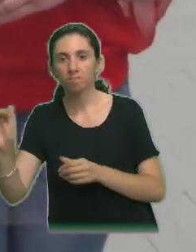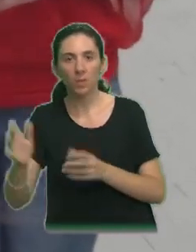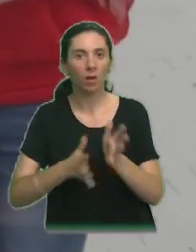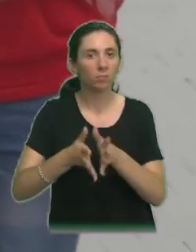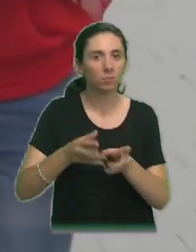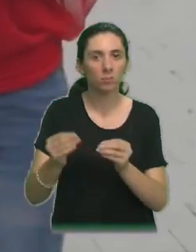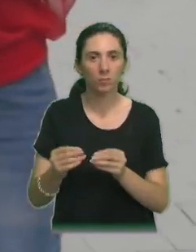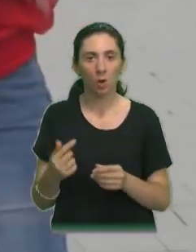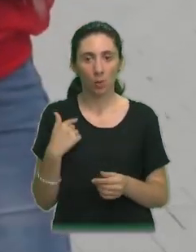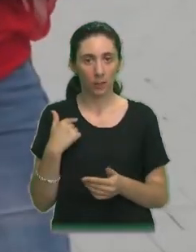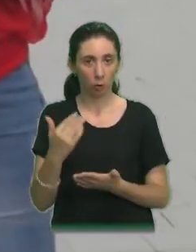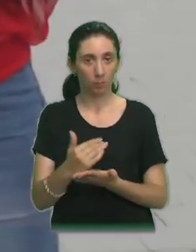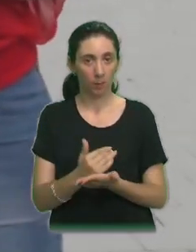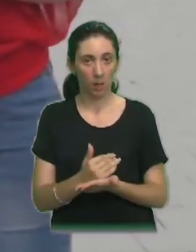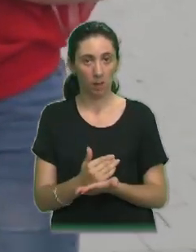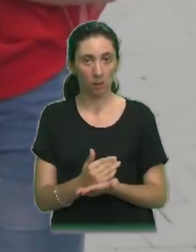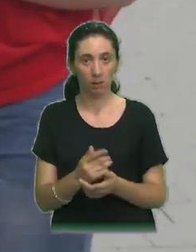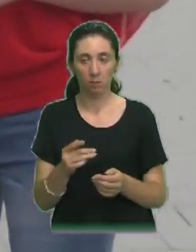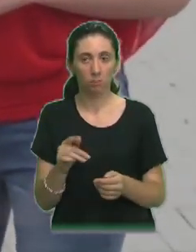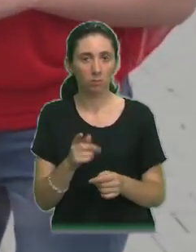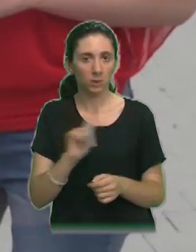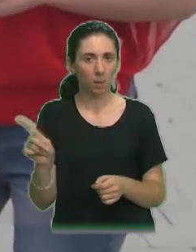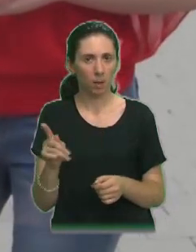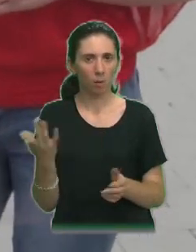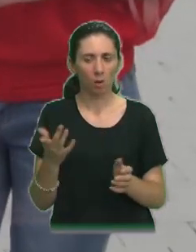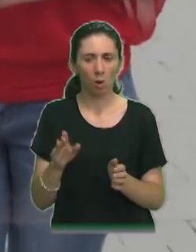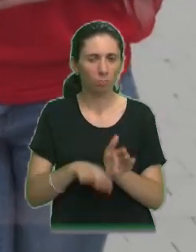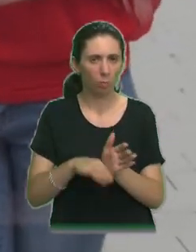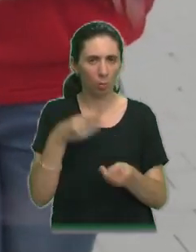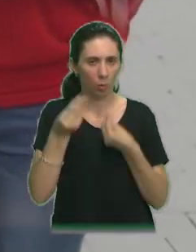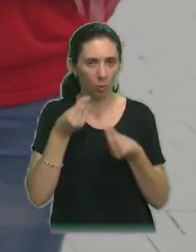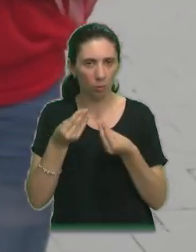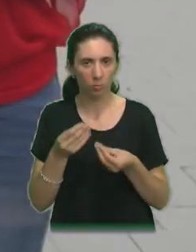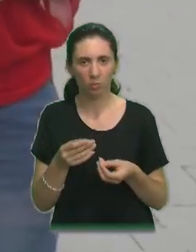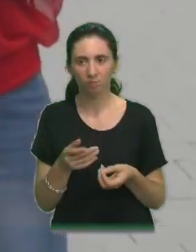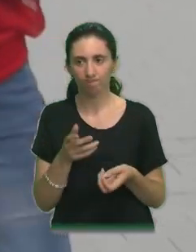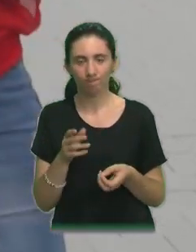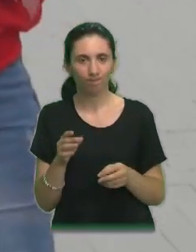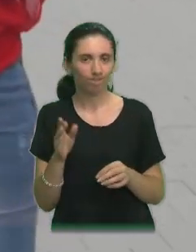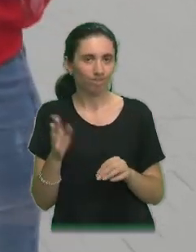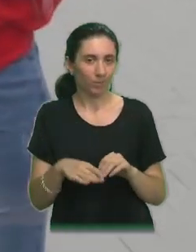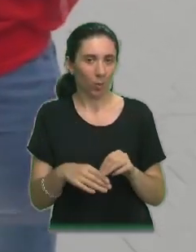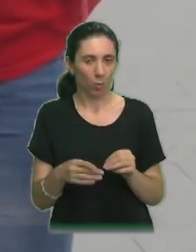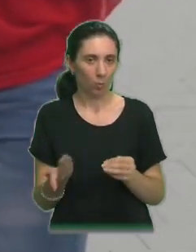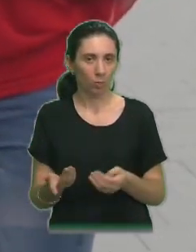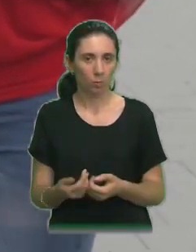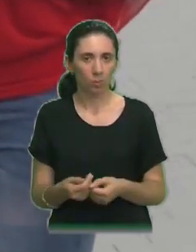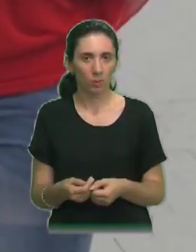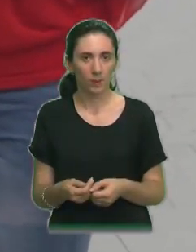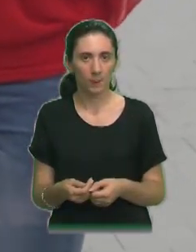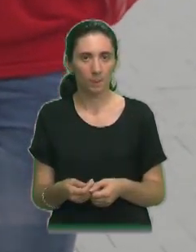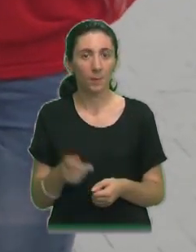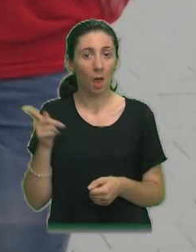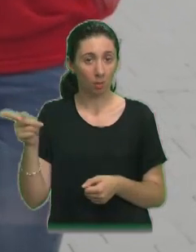na kuglanu, svaki sportaš se zanese, gestikulira. I u našim pravilnicima je zabranjeno